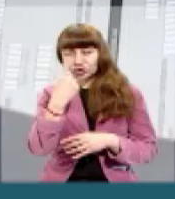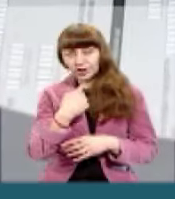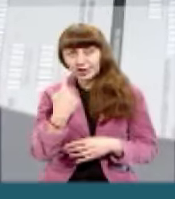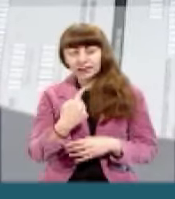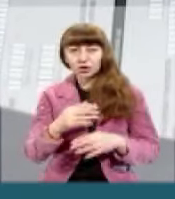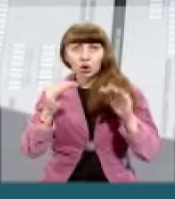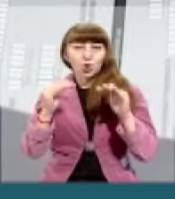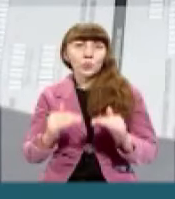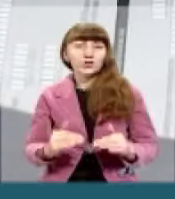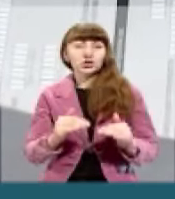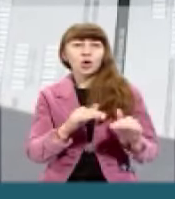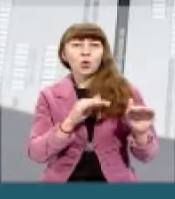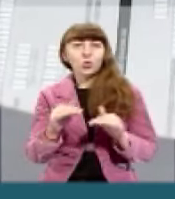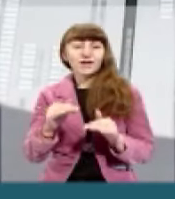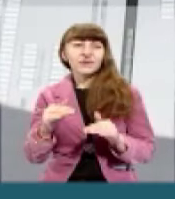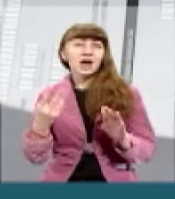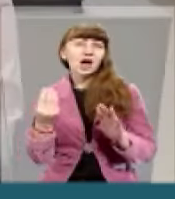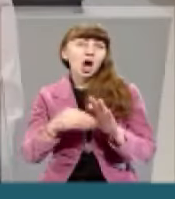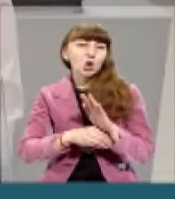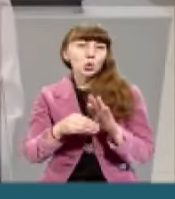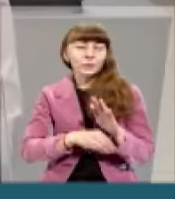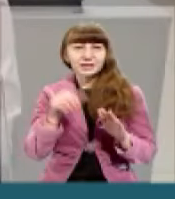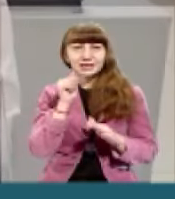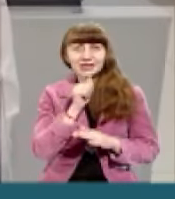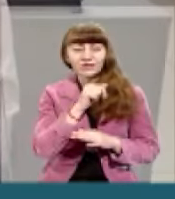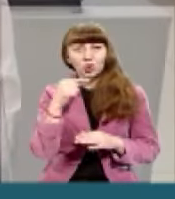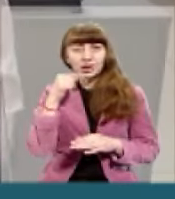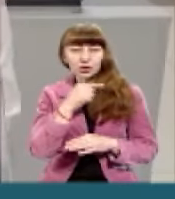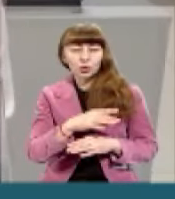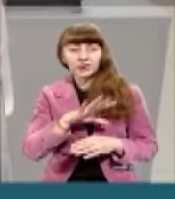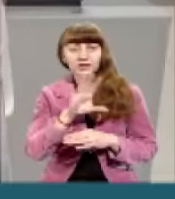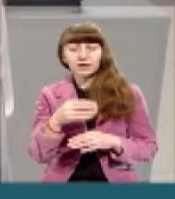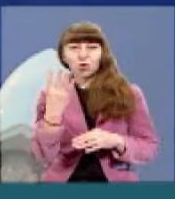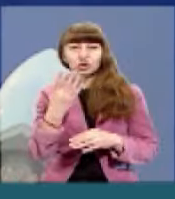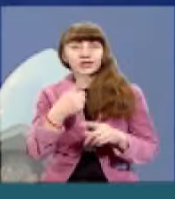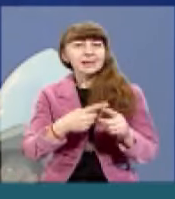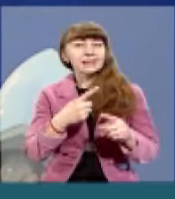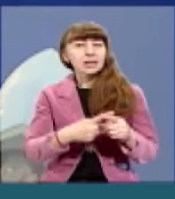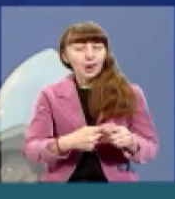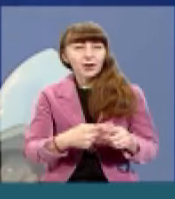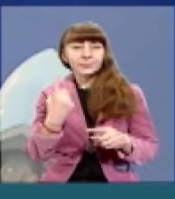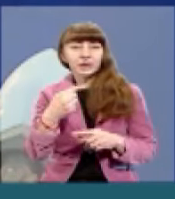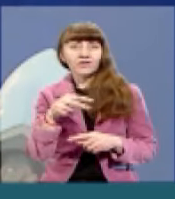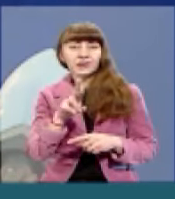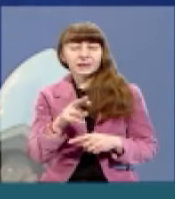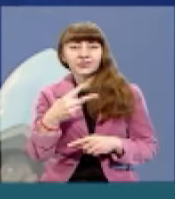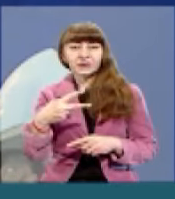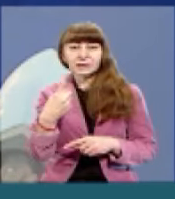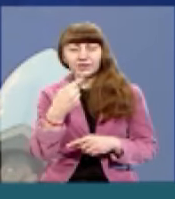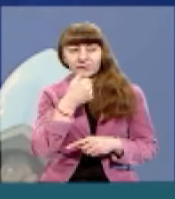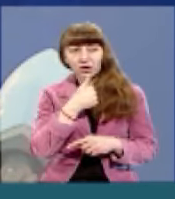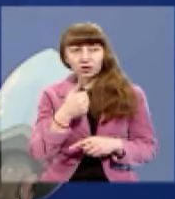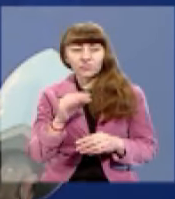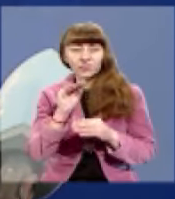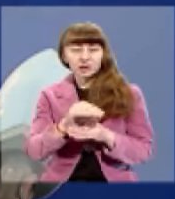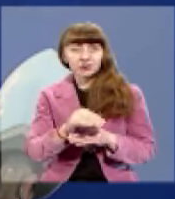уровня коррупции и теневой экономики. Всего декларирование проходит в 4 этапа. С 1 января 2021 года вошли это